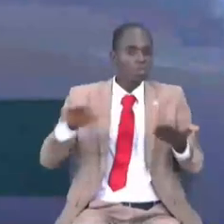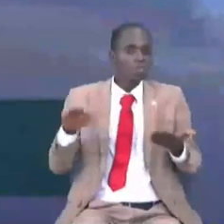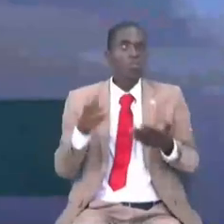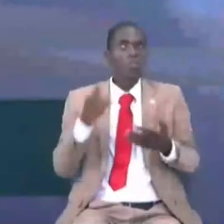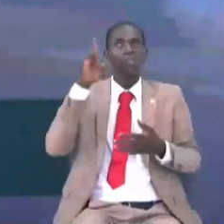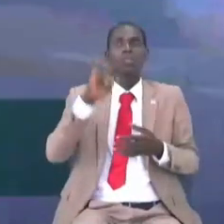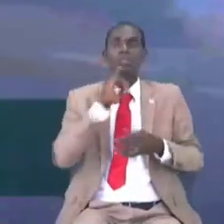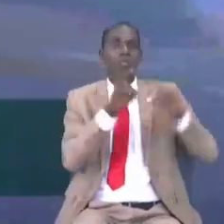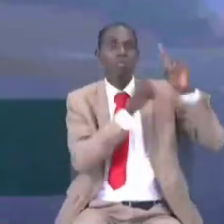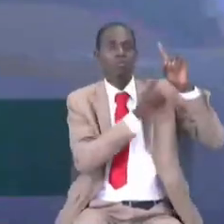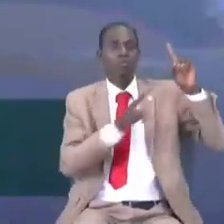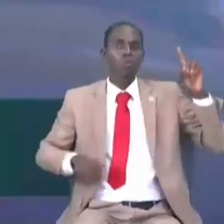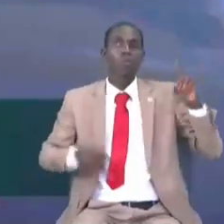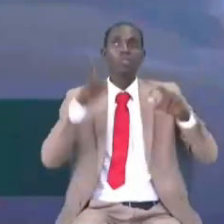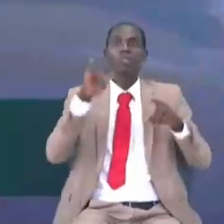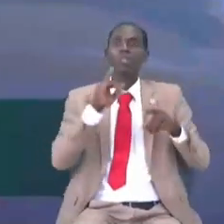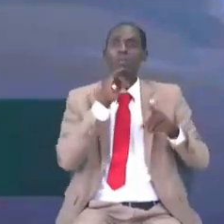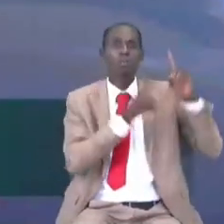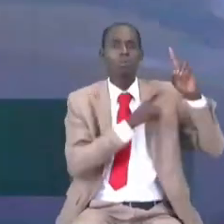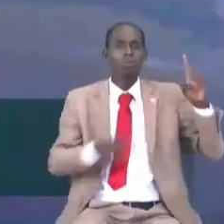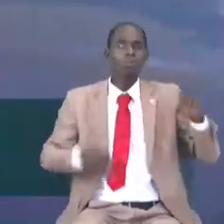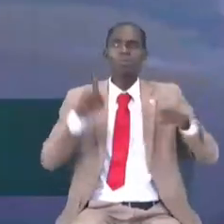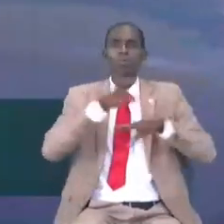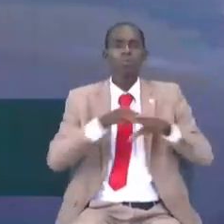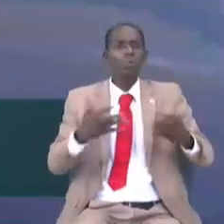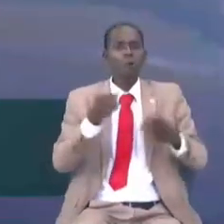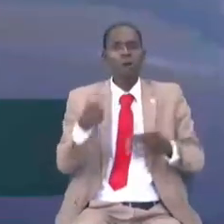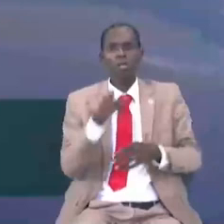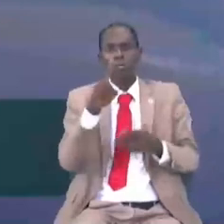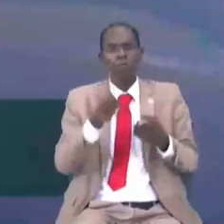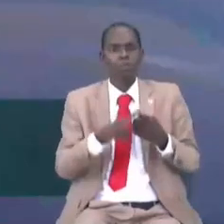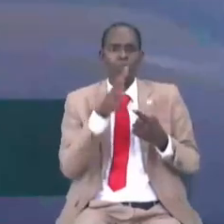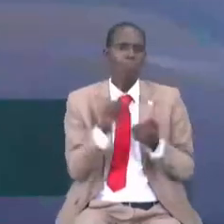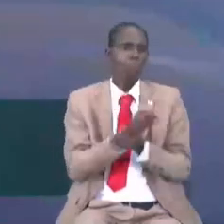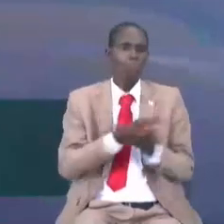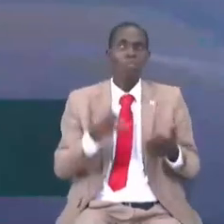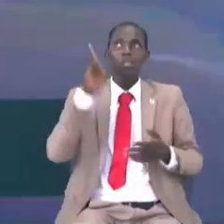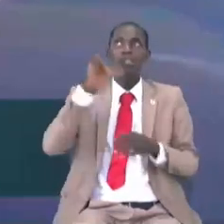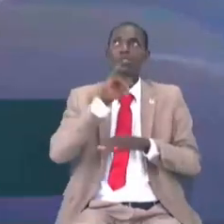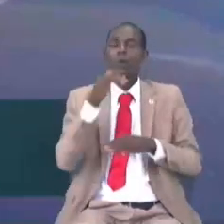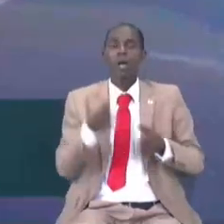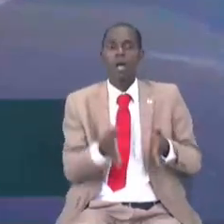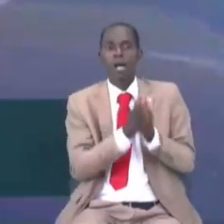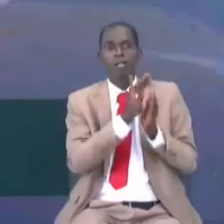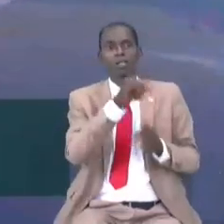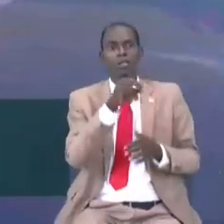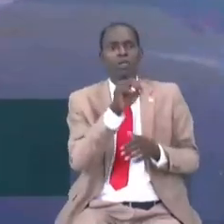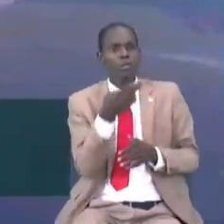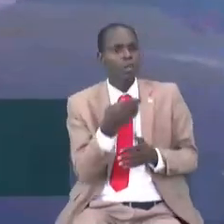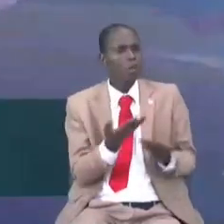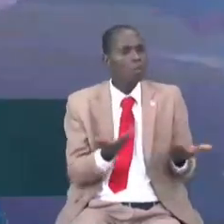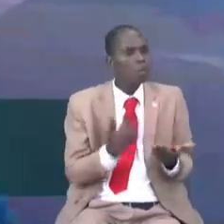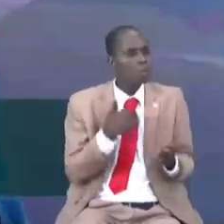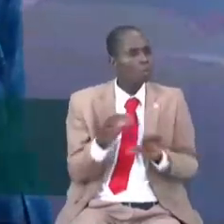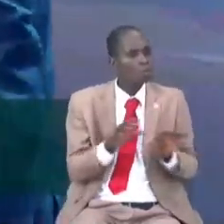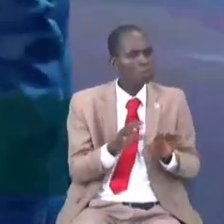veut que personne périsse. Il ne doit pas aller demander à Jonas, que devons-nous faire, homme et Dieu? Il ne doit pas